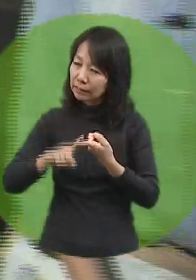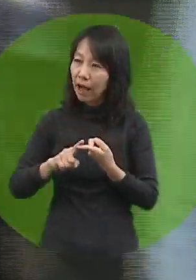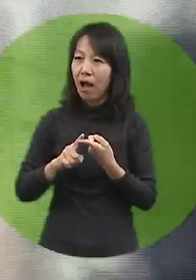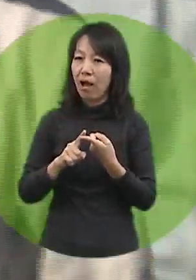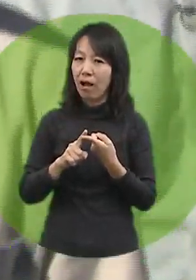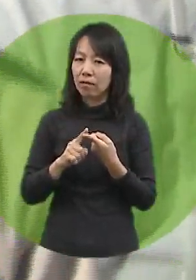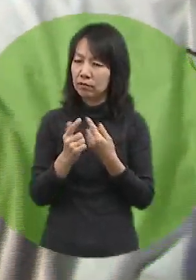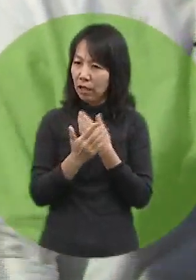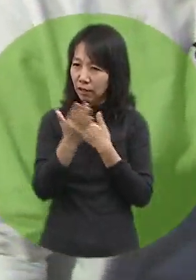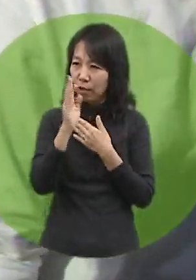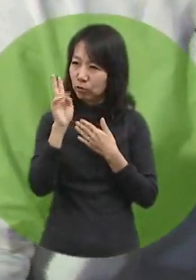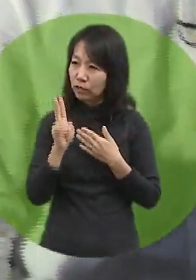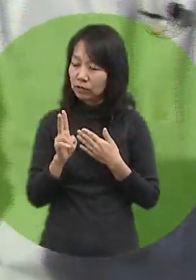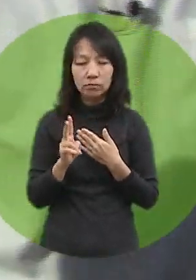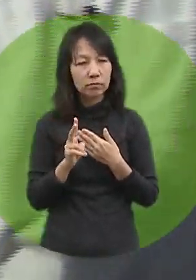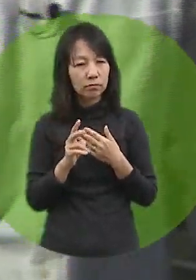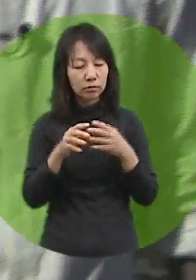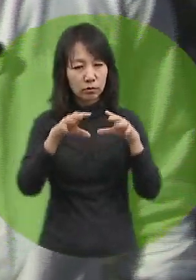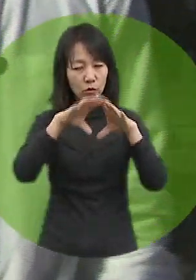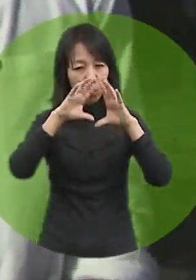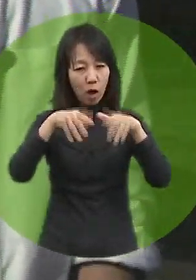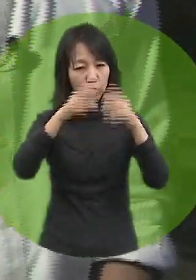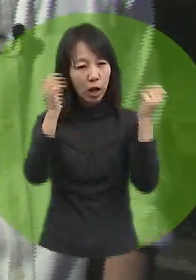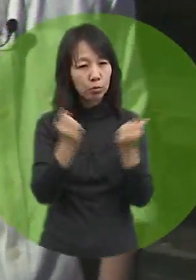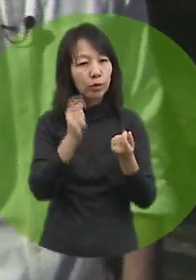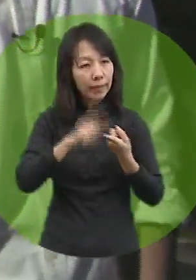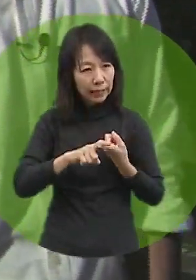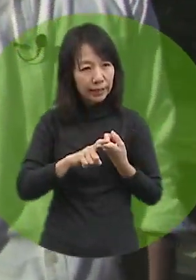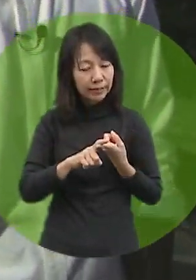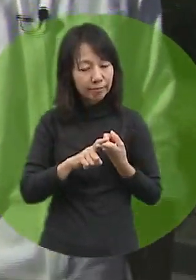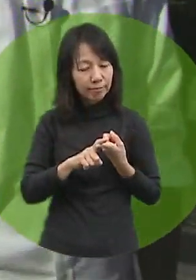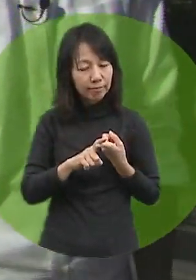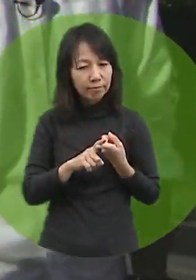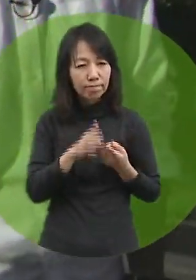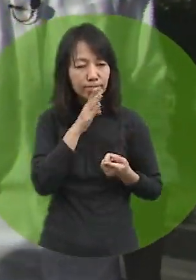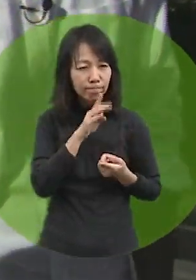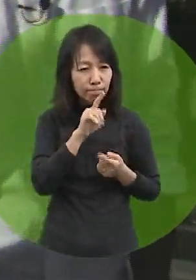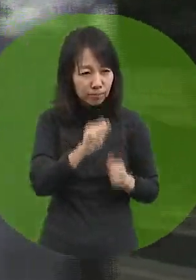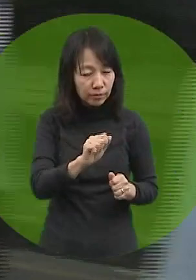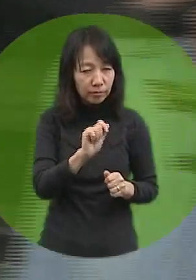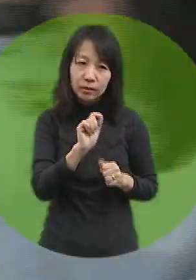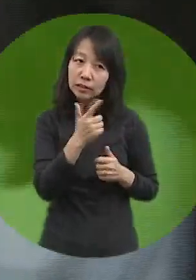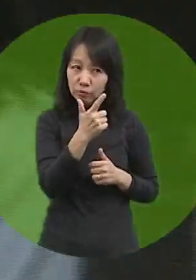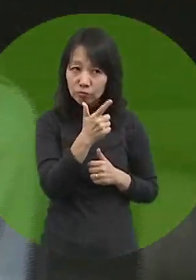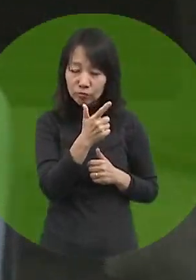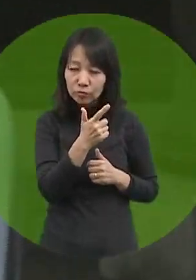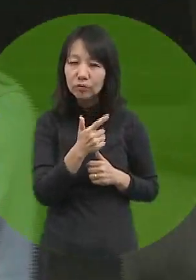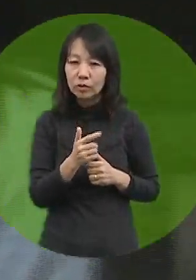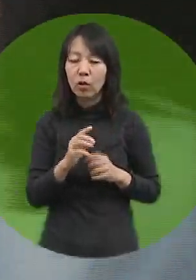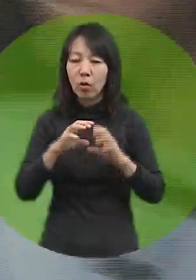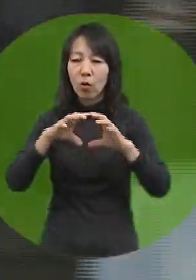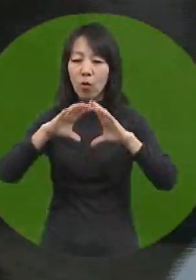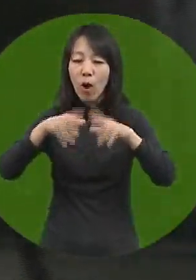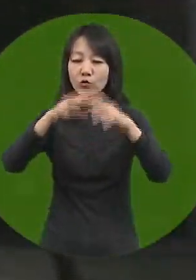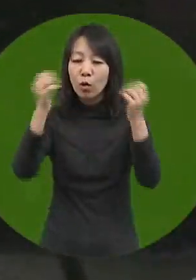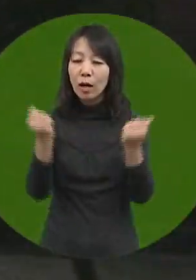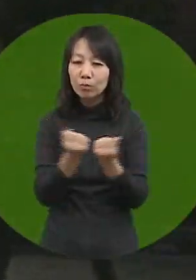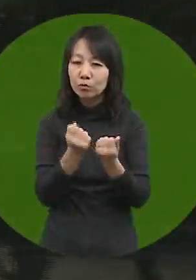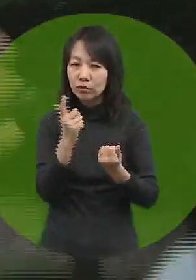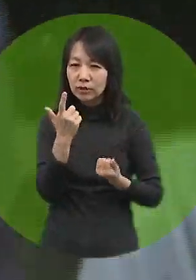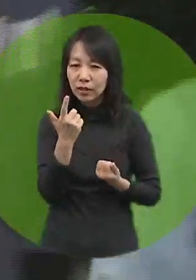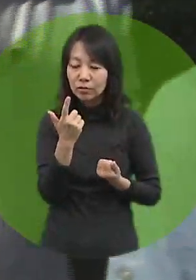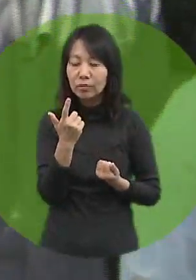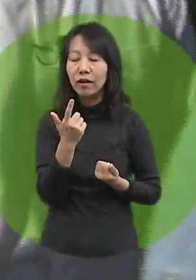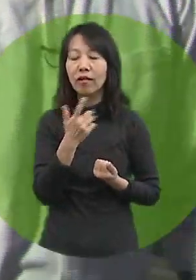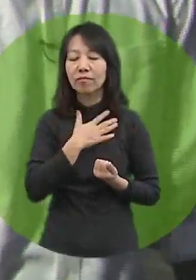です、 ワールドカップ的なんですか。 すいません、ワールドカップ的なっていうことは、 どういうことですか。 なるほど、ワールドカップではないんです、 ないですね。 それは分かり